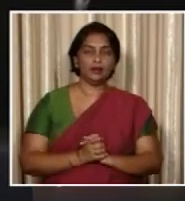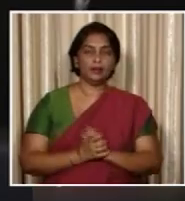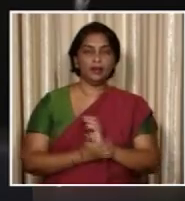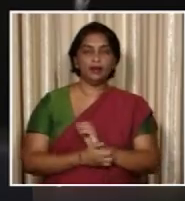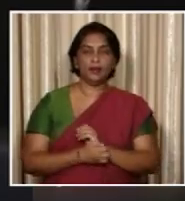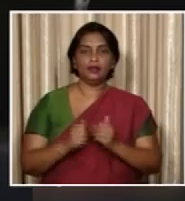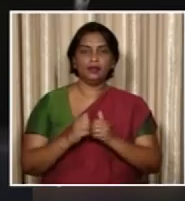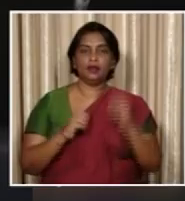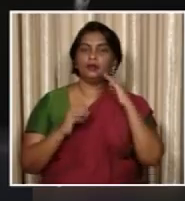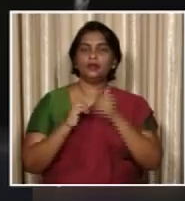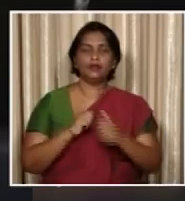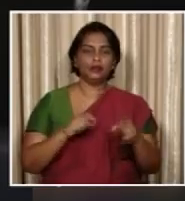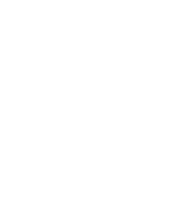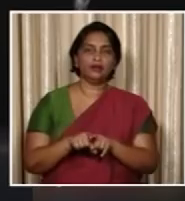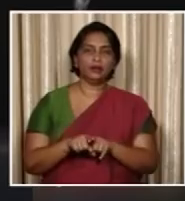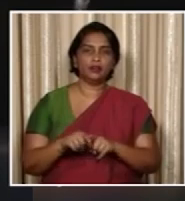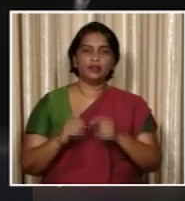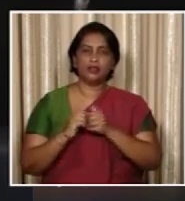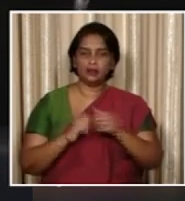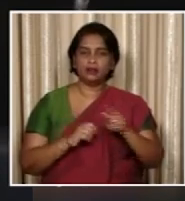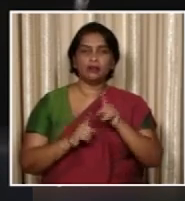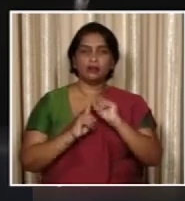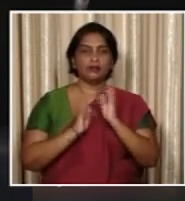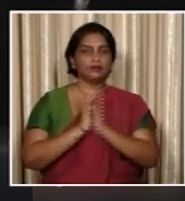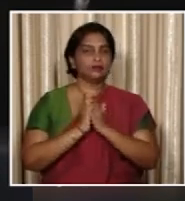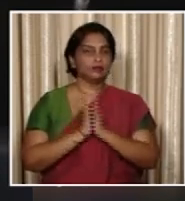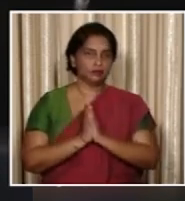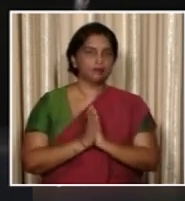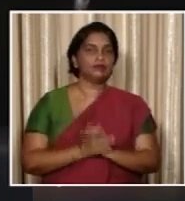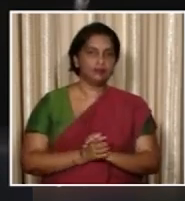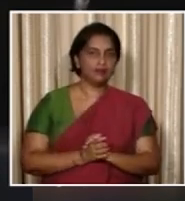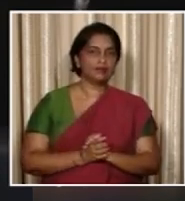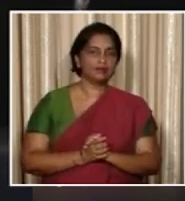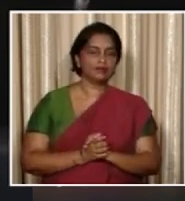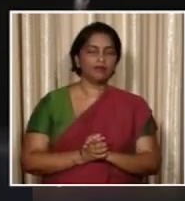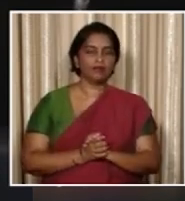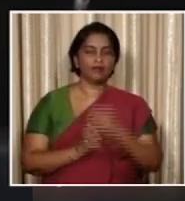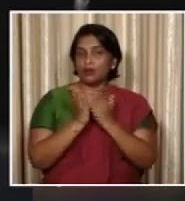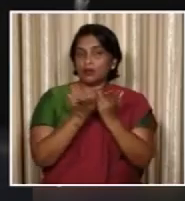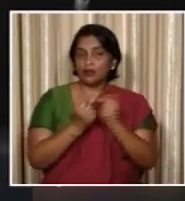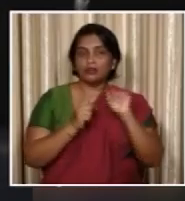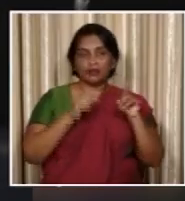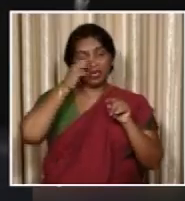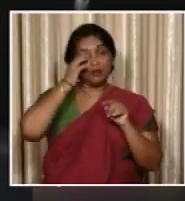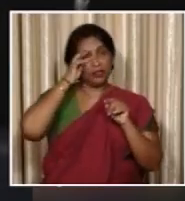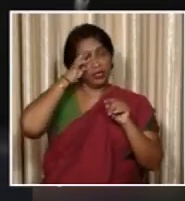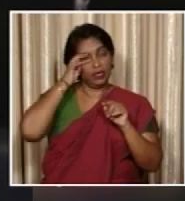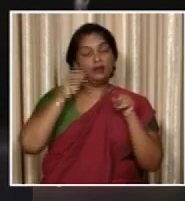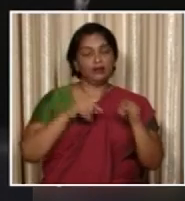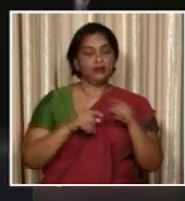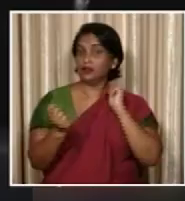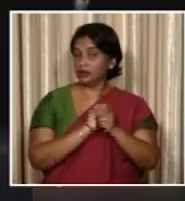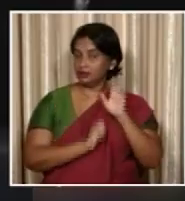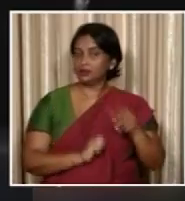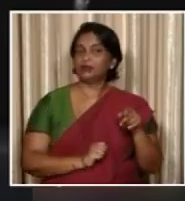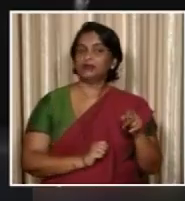වශයෙන්ම මේ ගැන අපි කනගාටු වෙන්න ඕන. ආගමන විගමන දෙපාර්තමේන්තුව මේ පිළිබඳව නිවැරදි ගණනයක් කරලා තියෙන්න ඕනේ. යම් ට්‍රාන්ස්ෆෝමේෂන් එකක්